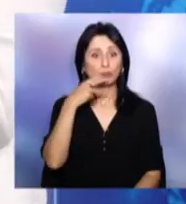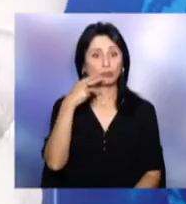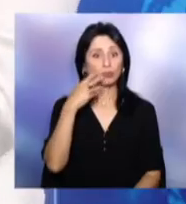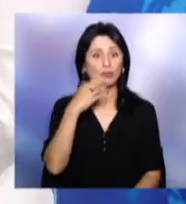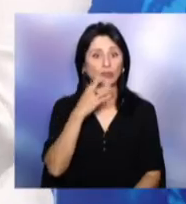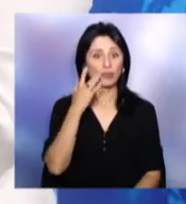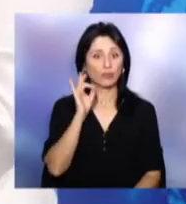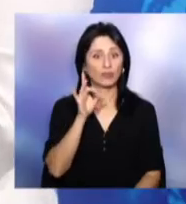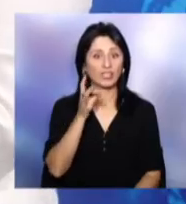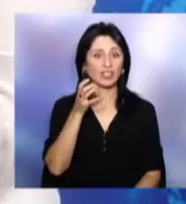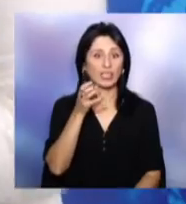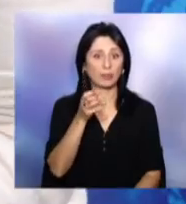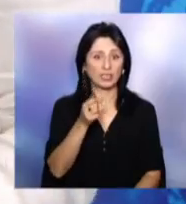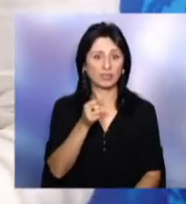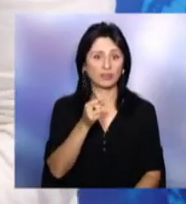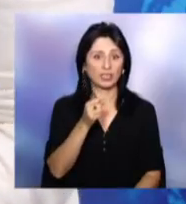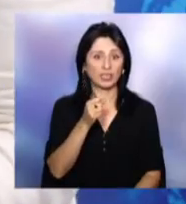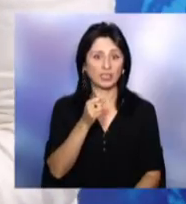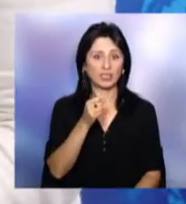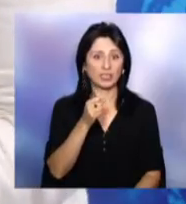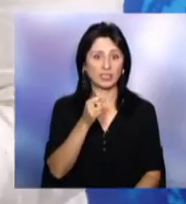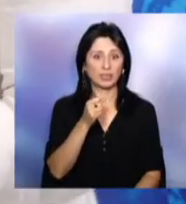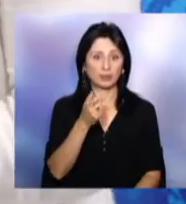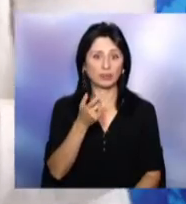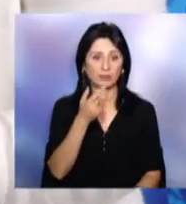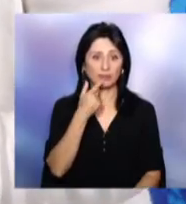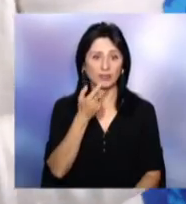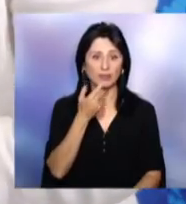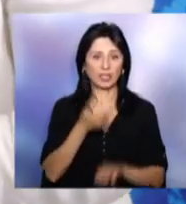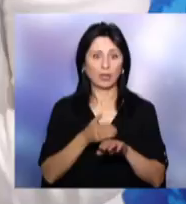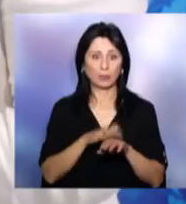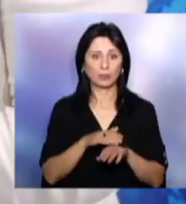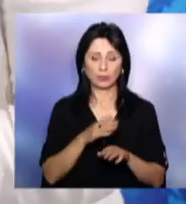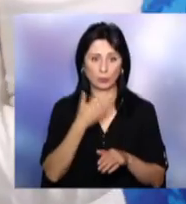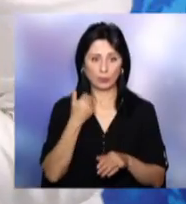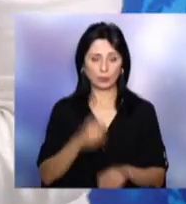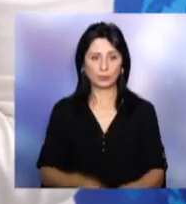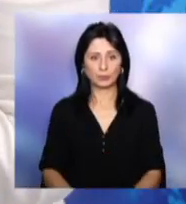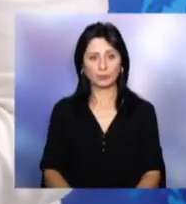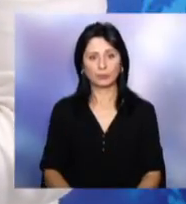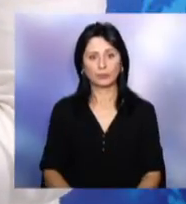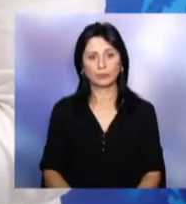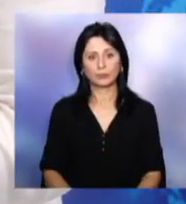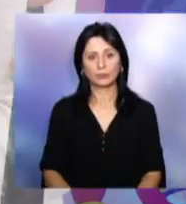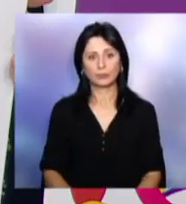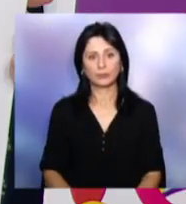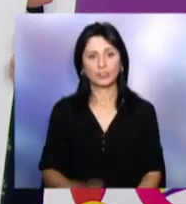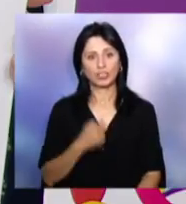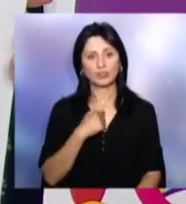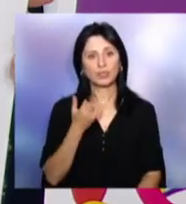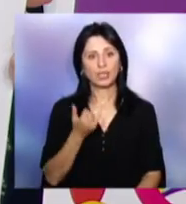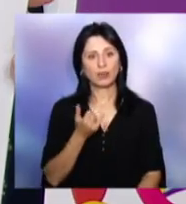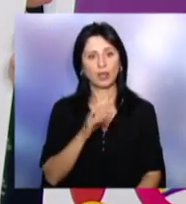აჩერებს, ტკივილს ამცირებს და წვენი გემოს აძლევს და არ არის რთულად გამოსაყენებელი. მე უნდა ხაზი გაუსვა, ჩვენ